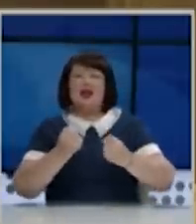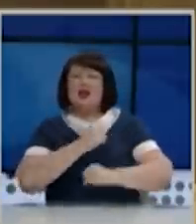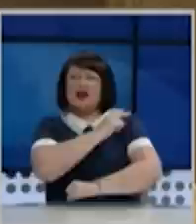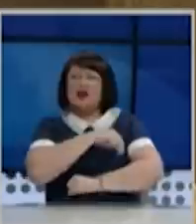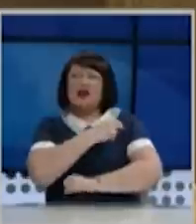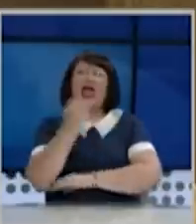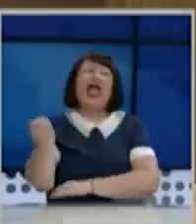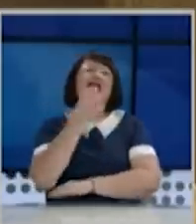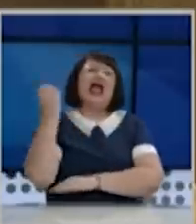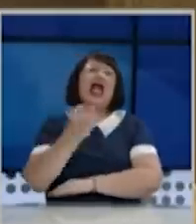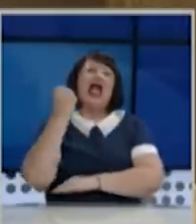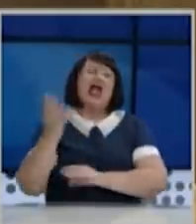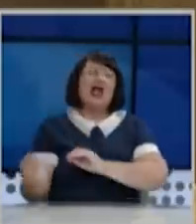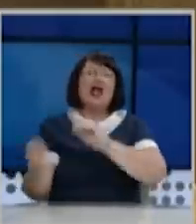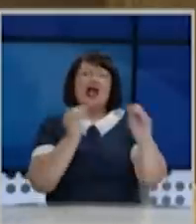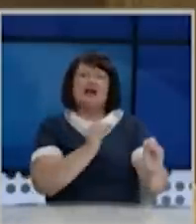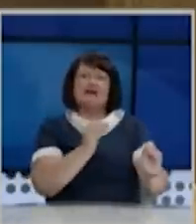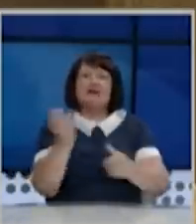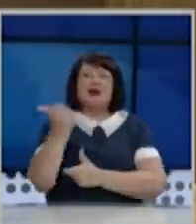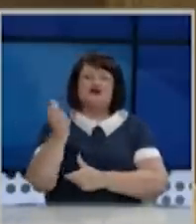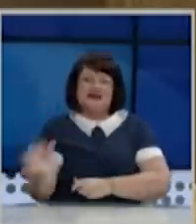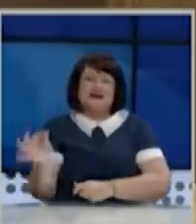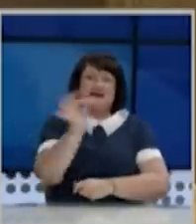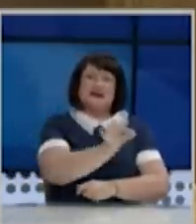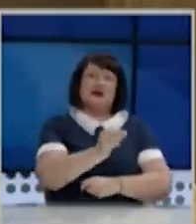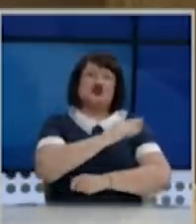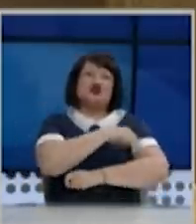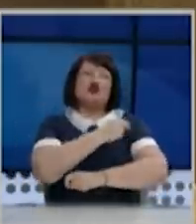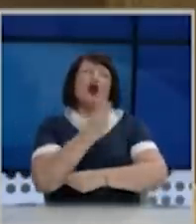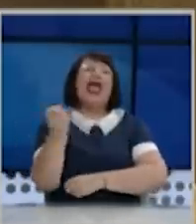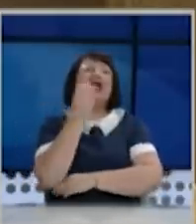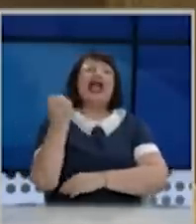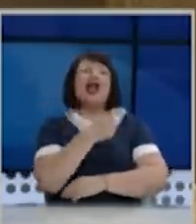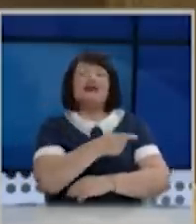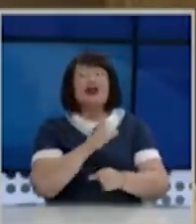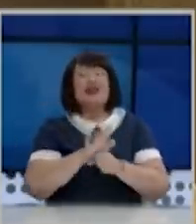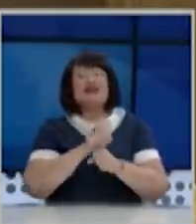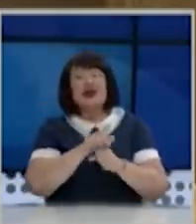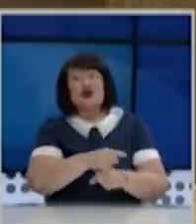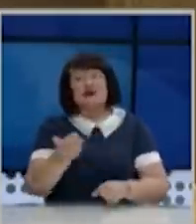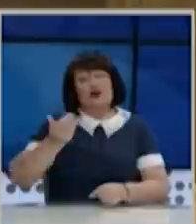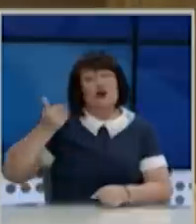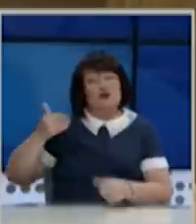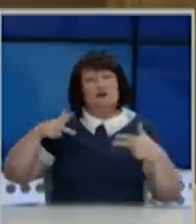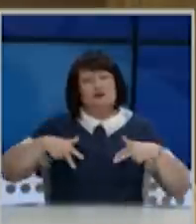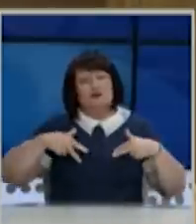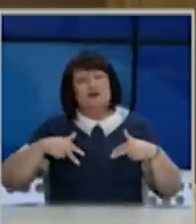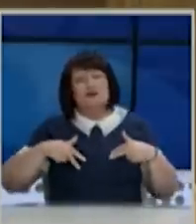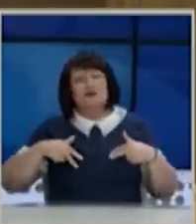πυροσβεστών, αποδυναμώνοντας την πυροσβεστική. Και δεν έφταναν όλα αυτά, αλλά όλες οι προηγούμενες